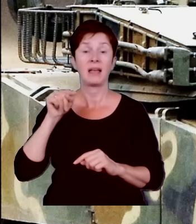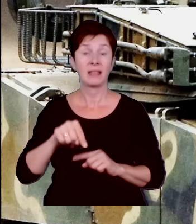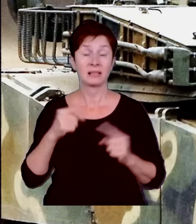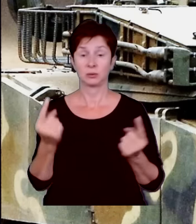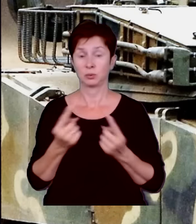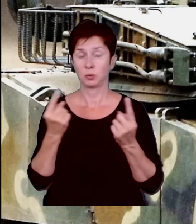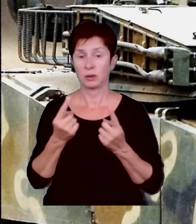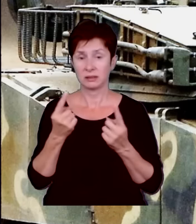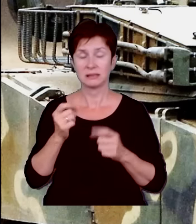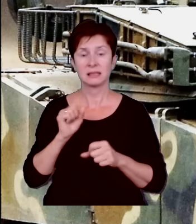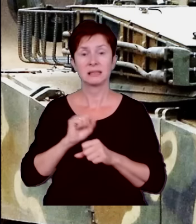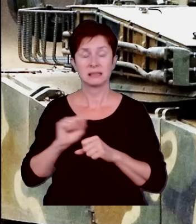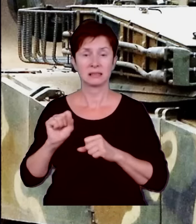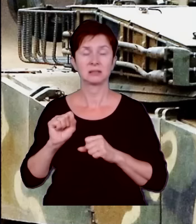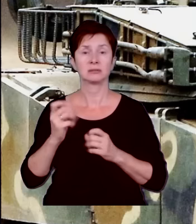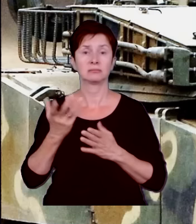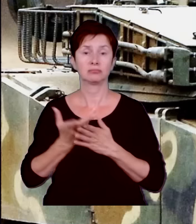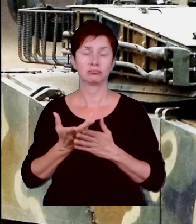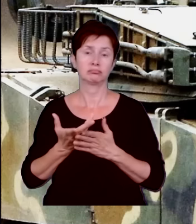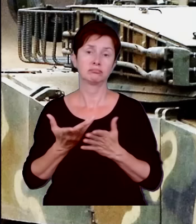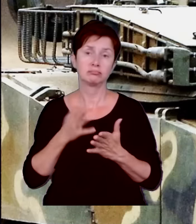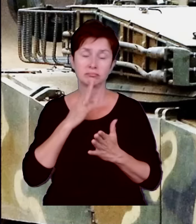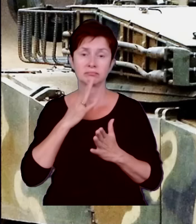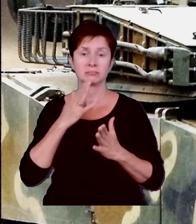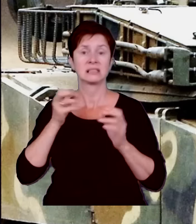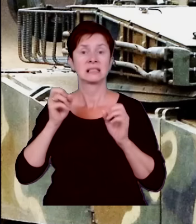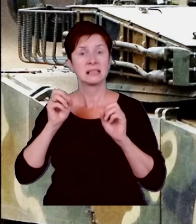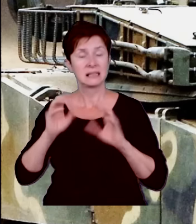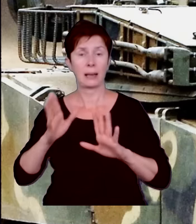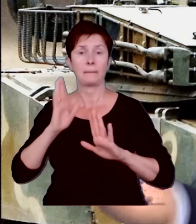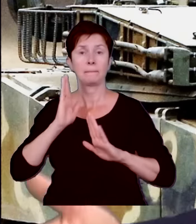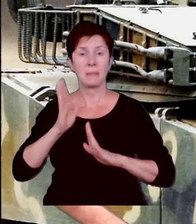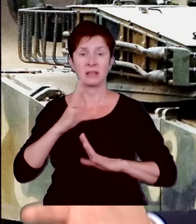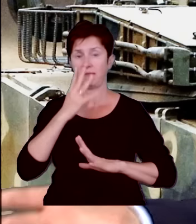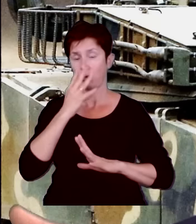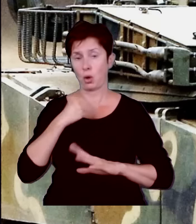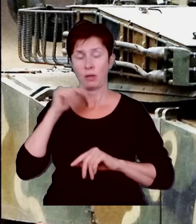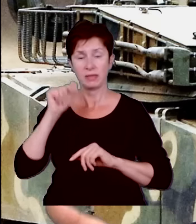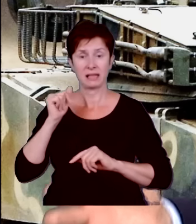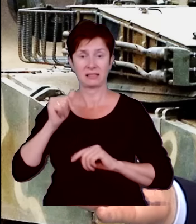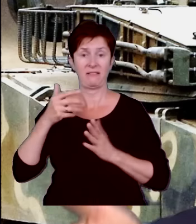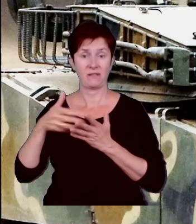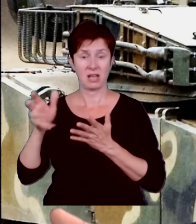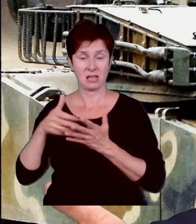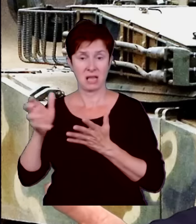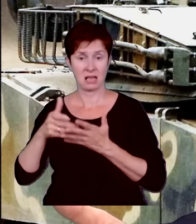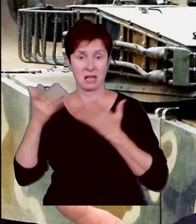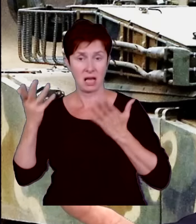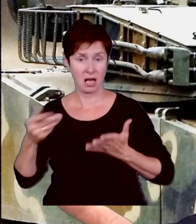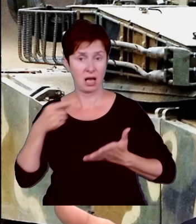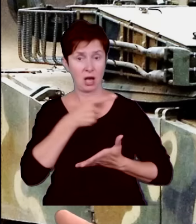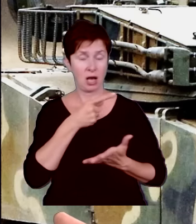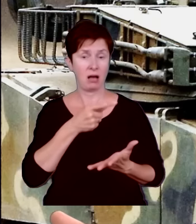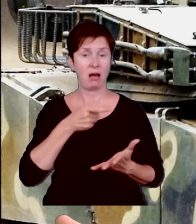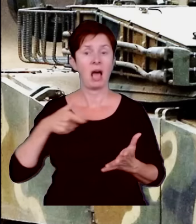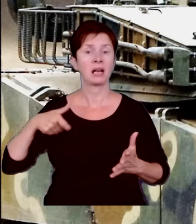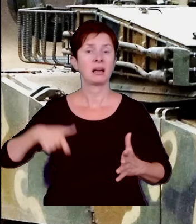czynienia z postawioną tezą że tak mają wyglądać wydatki pan panie generale szefie Sztabu Generalnego